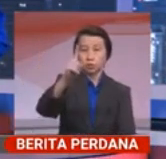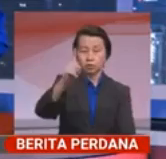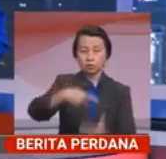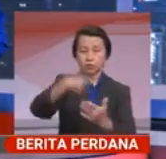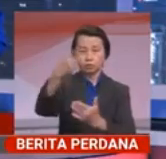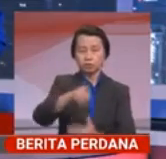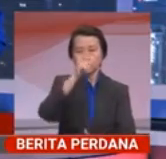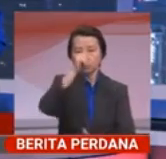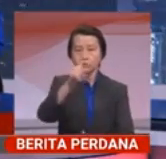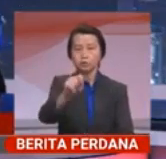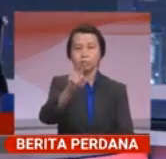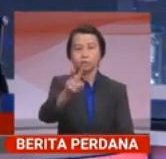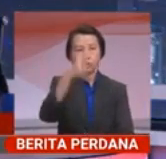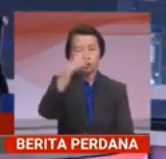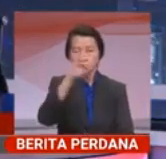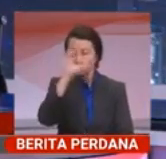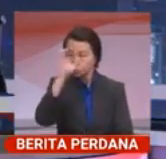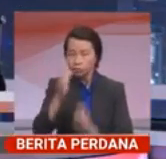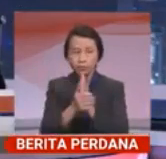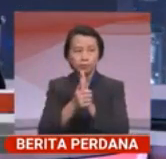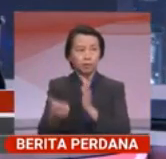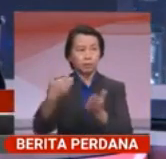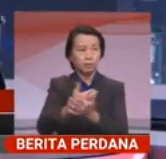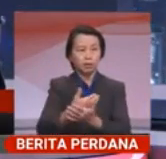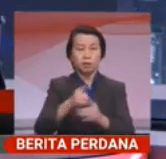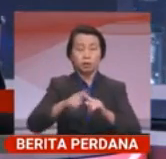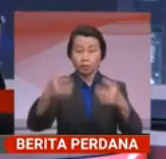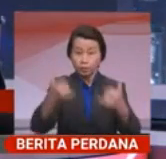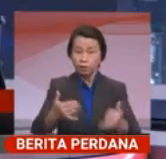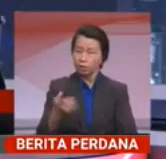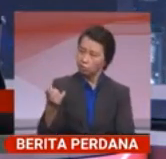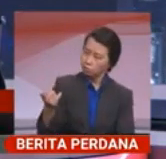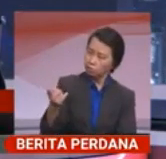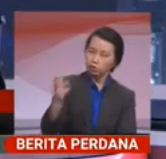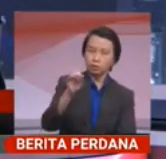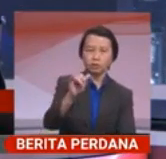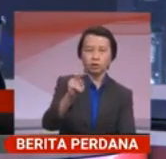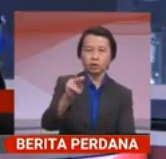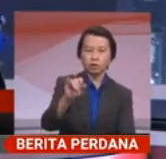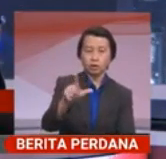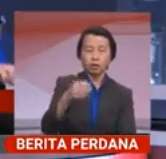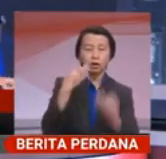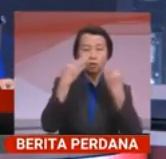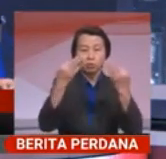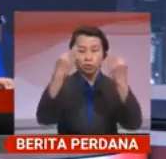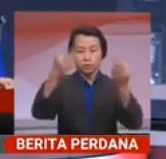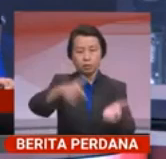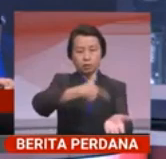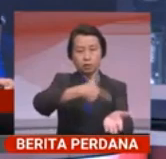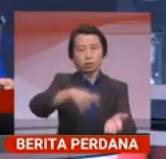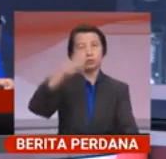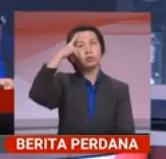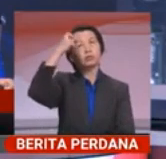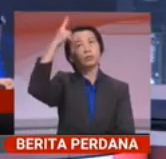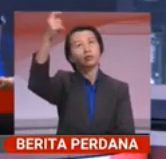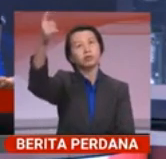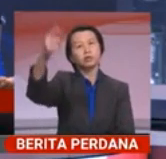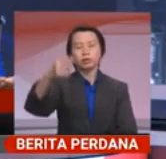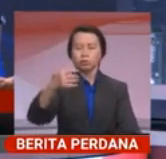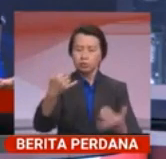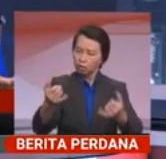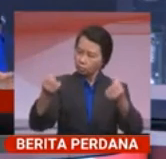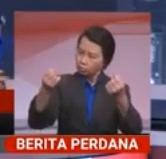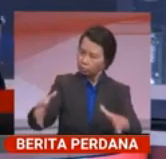program reality TV bagi pencarian bakat baharu. Namun kini, Daniel yang pernah popular dengan lagu Mimpi seakan